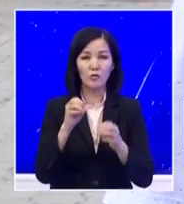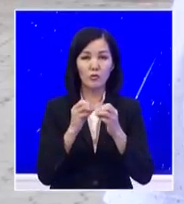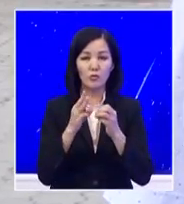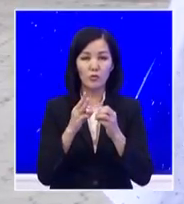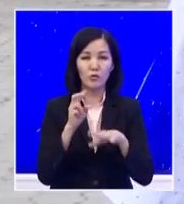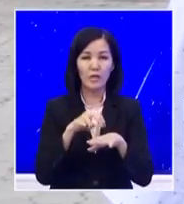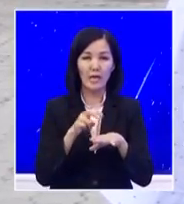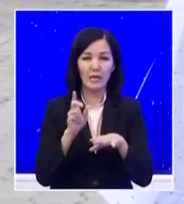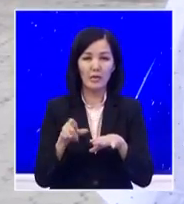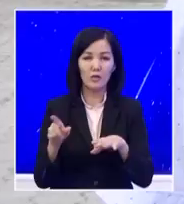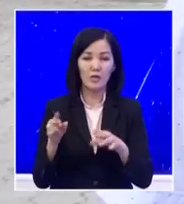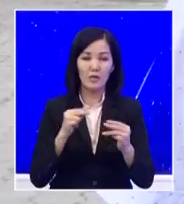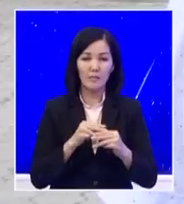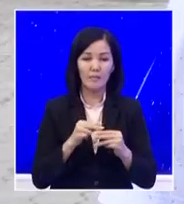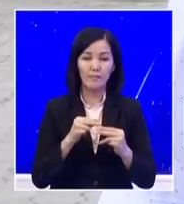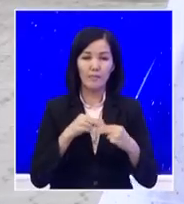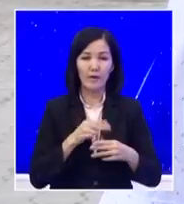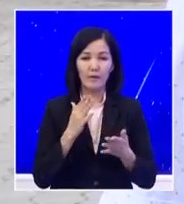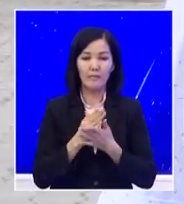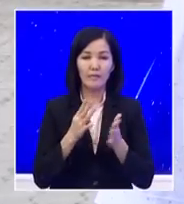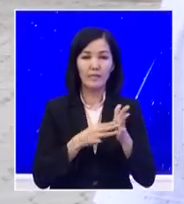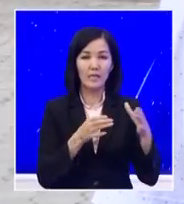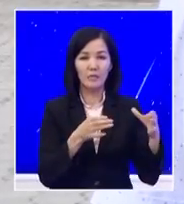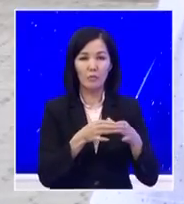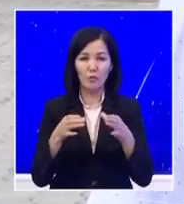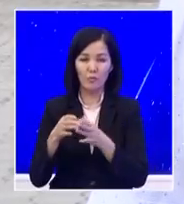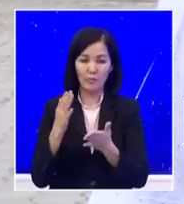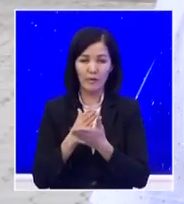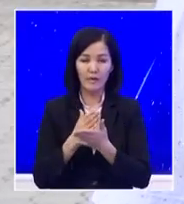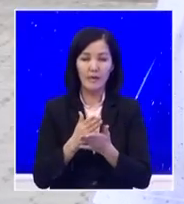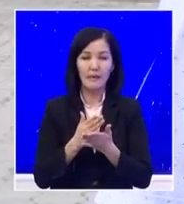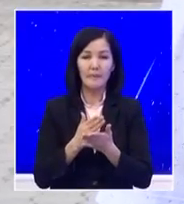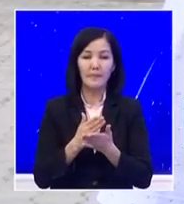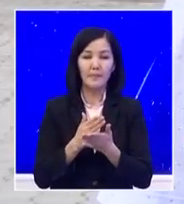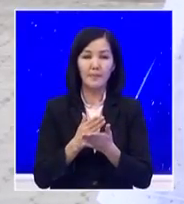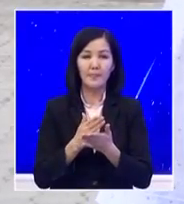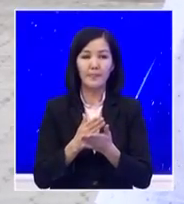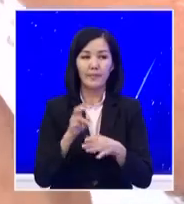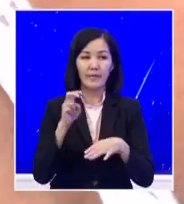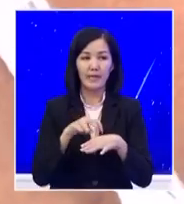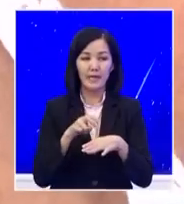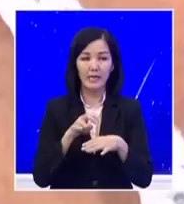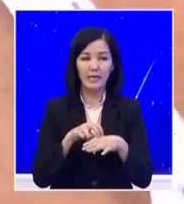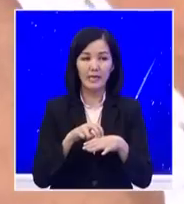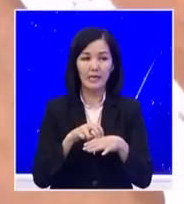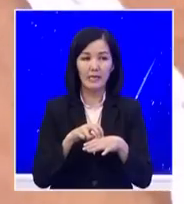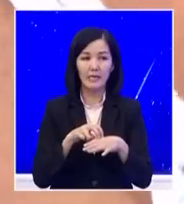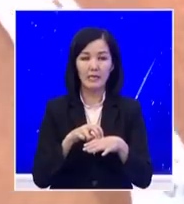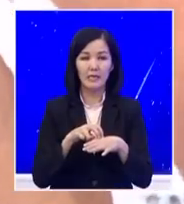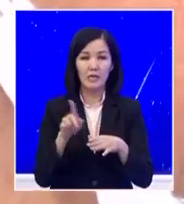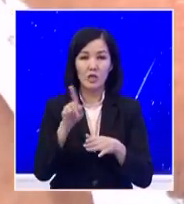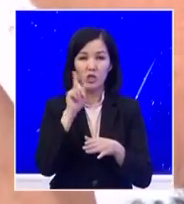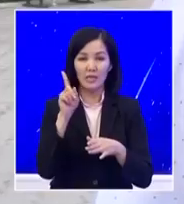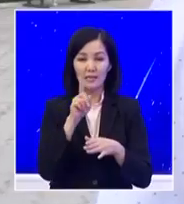істейді. 8 бөлімі бар біздің ауруханада. Дәрігерлер основным